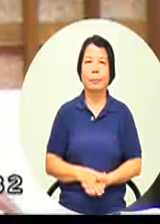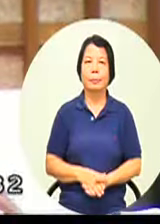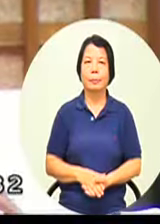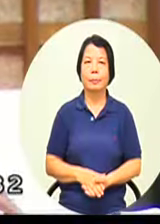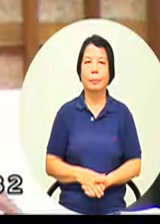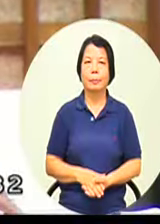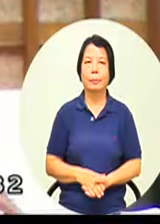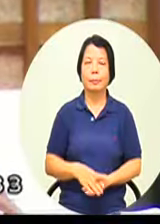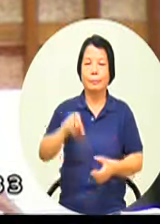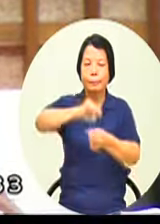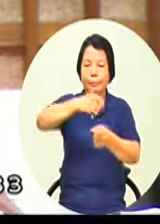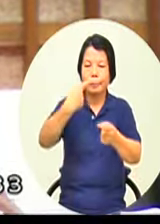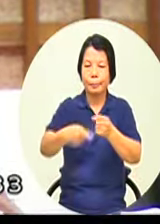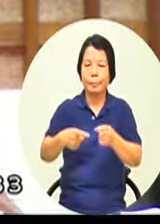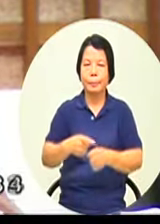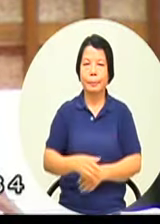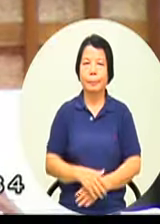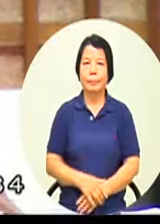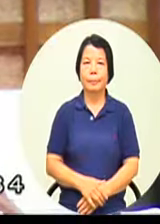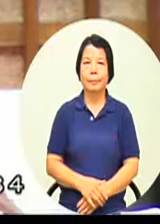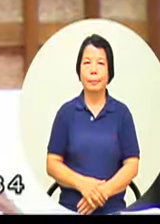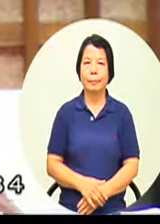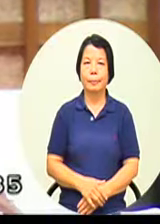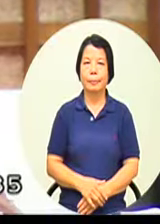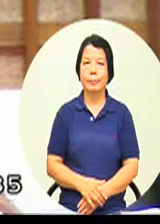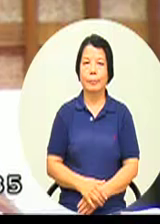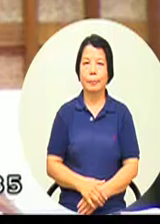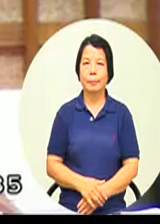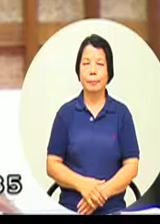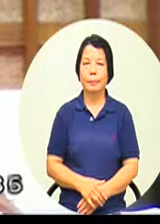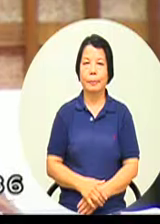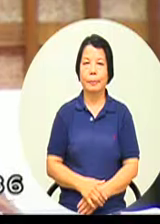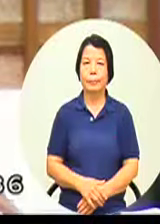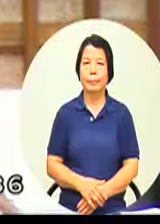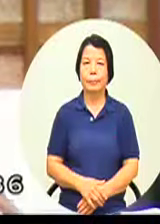一分钟啊，他有讲吗？好，一分钟，一分钟。